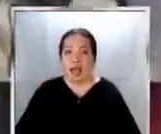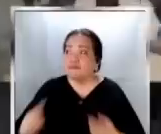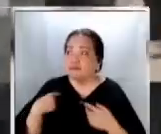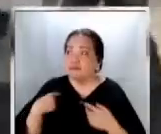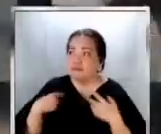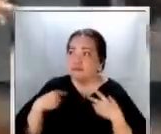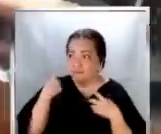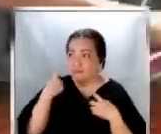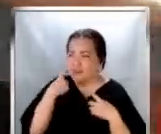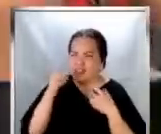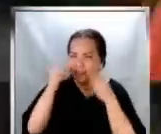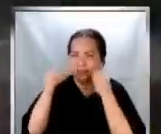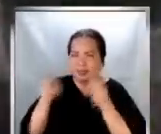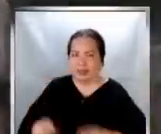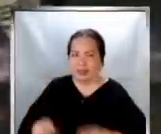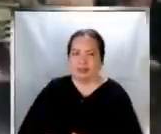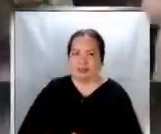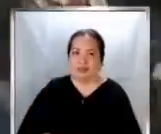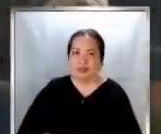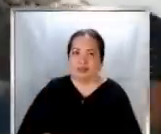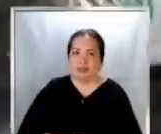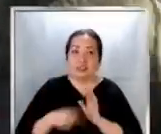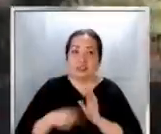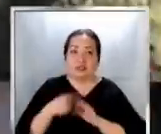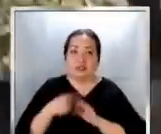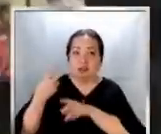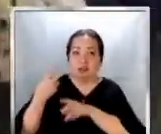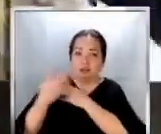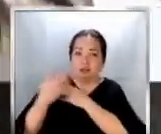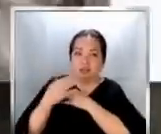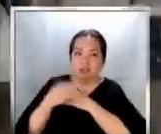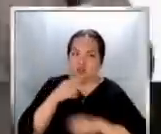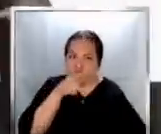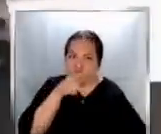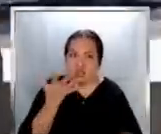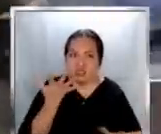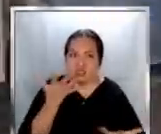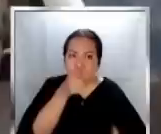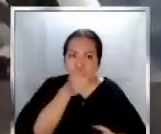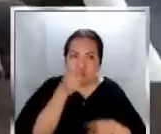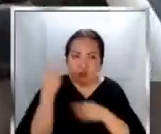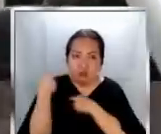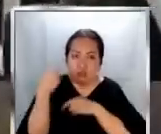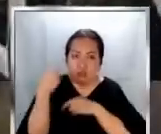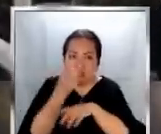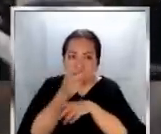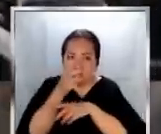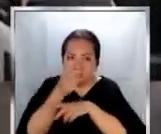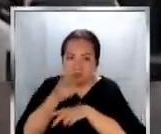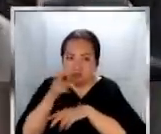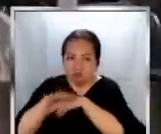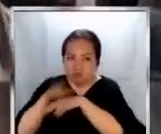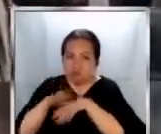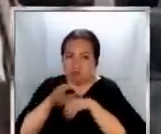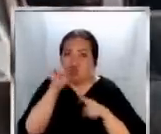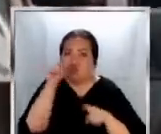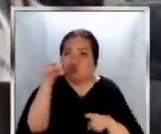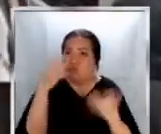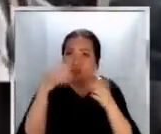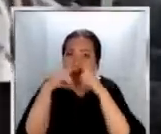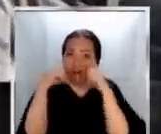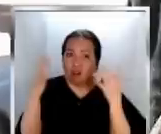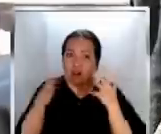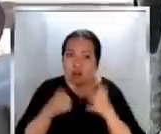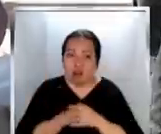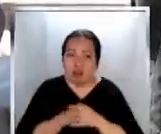taga-sita, nakakalimot. Sir, nanimita po kayo na walang face shield pero wala rin kayo. Magkali kami sa responde